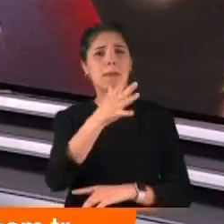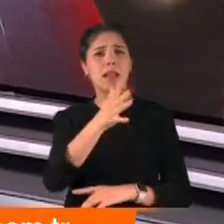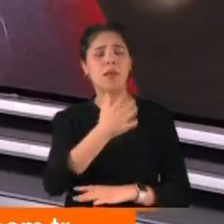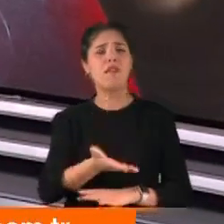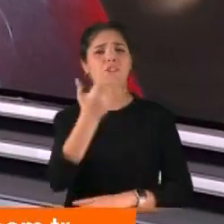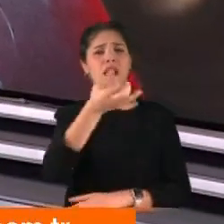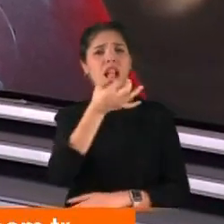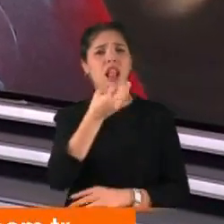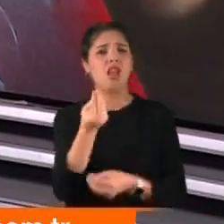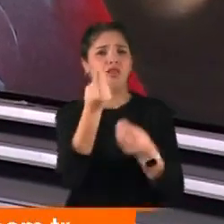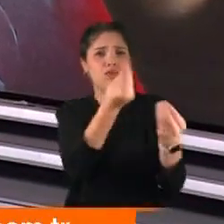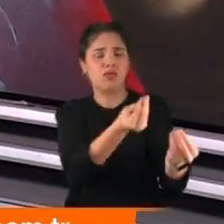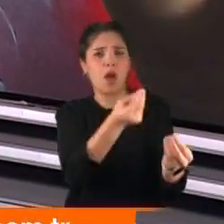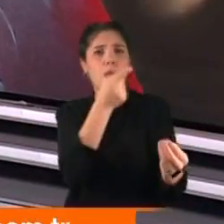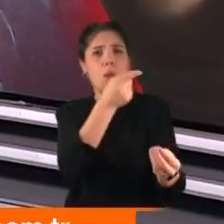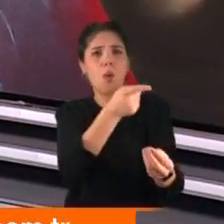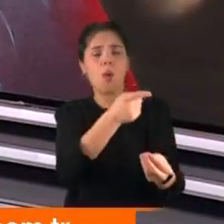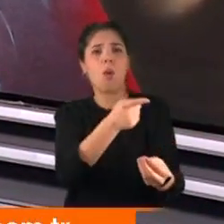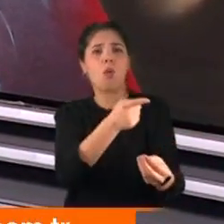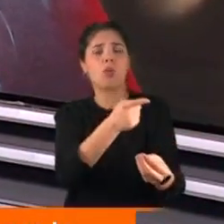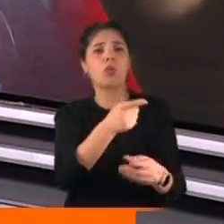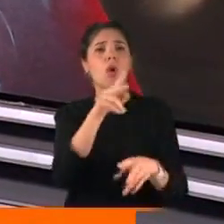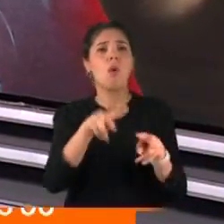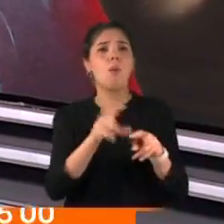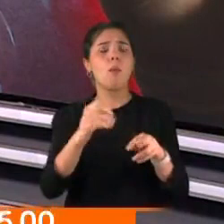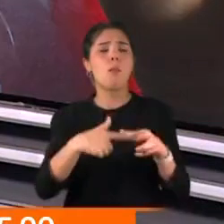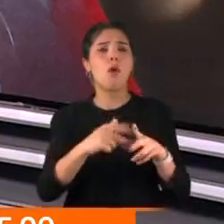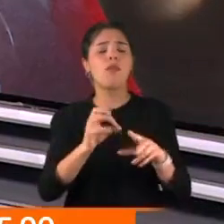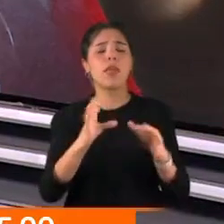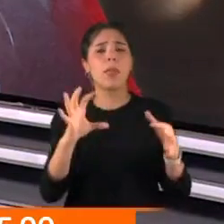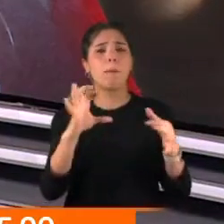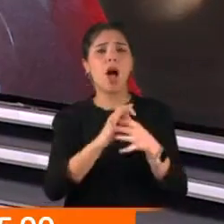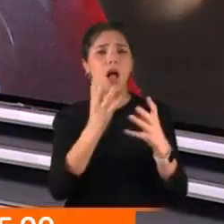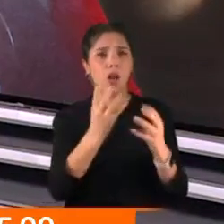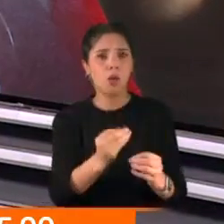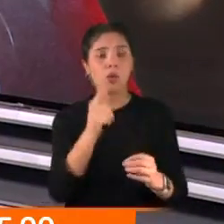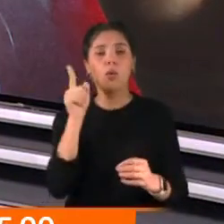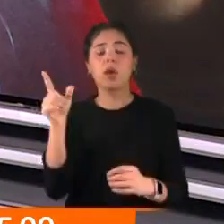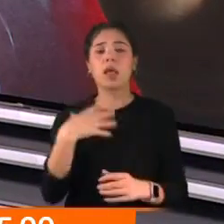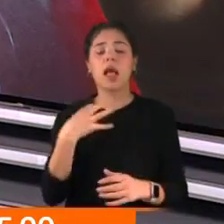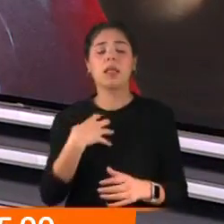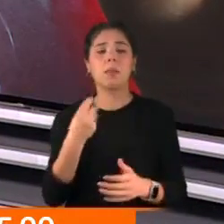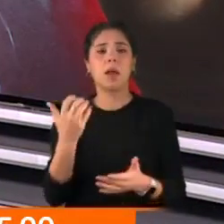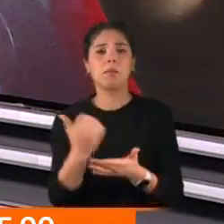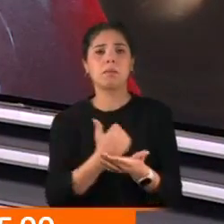doz ilaç verdi ve onun bir morfin bağımlısı olmasını sağladı. Ve bunu kendine bir gelir kapısı